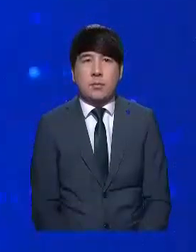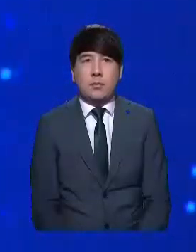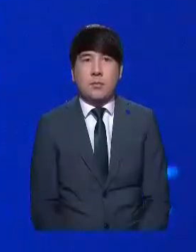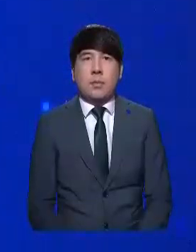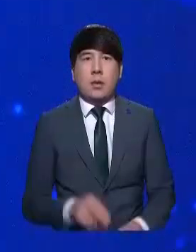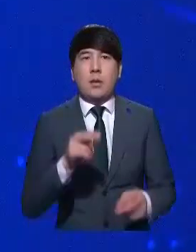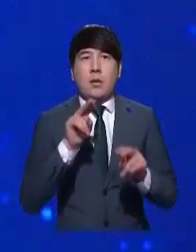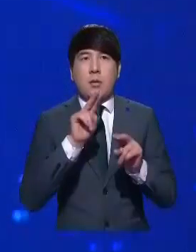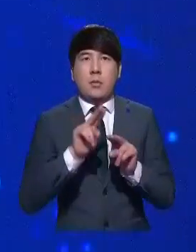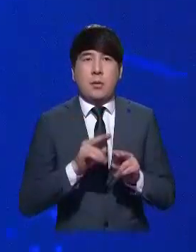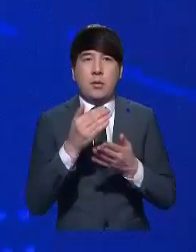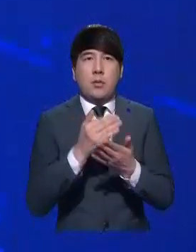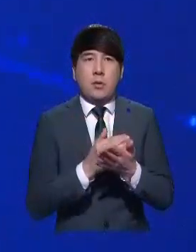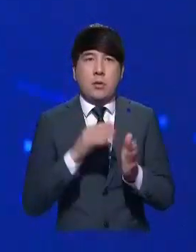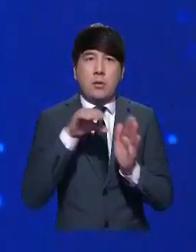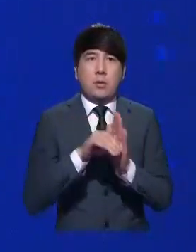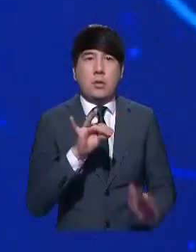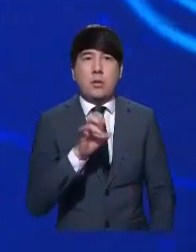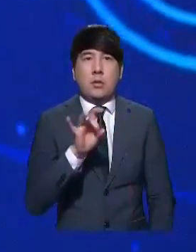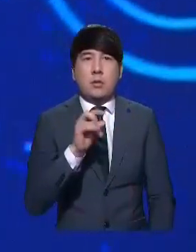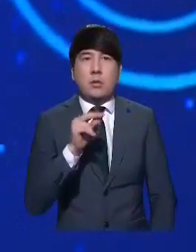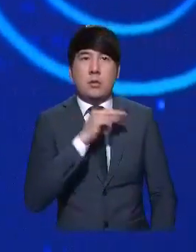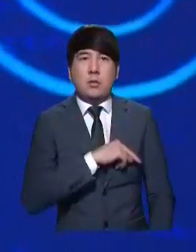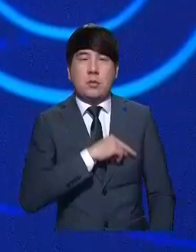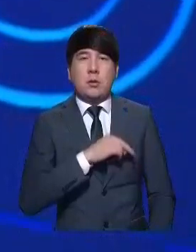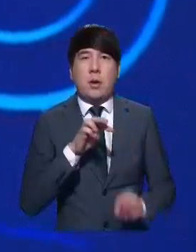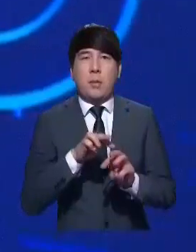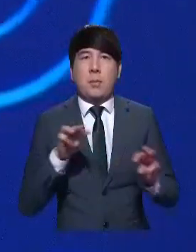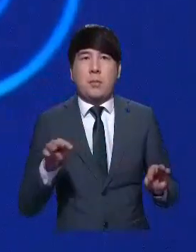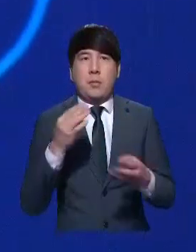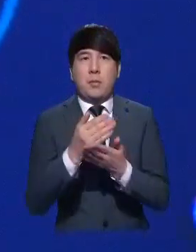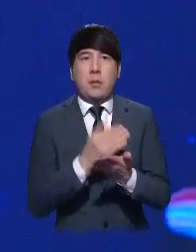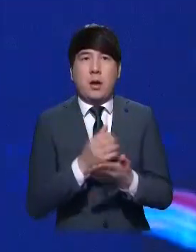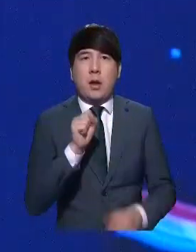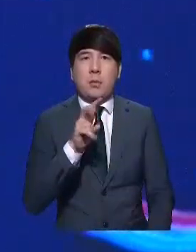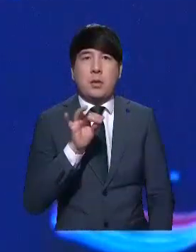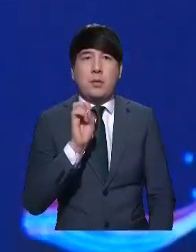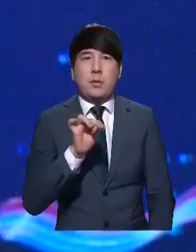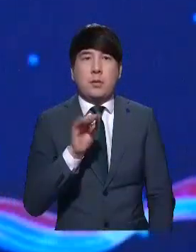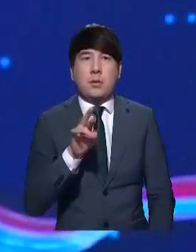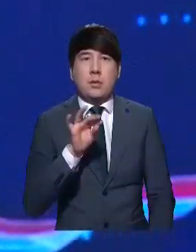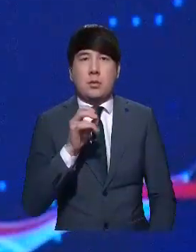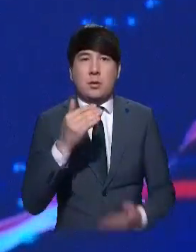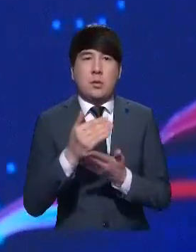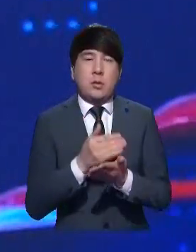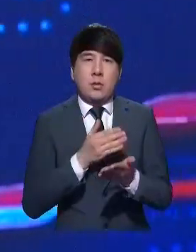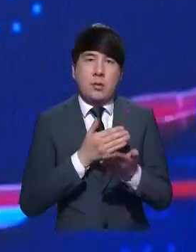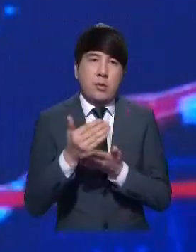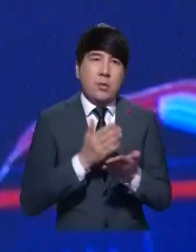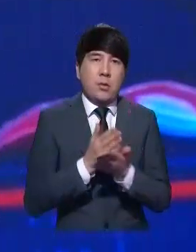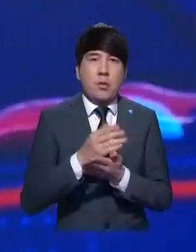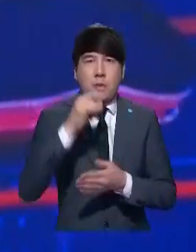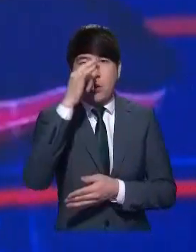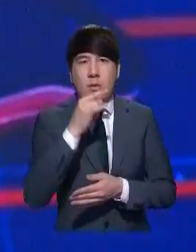Проект возрождения судоходства на Иртыше уже в работе у мажилисменов. Депутаты-аманатовцы рассказали, что с его реализацией сразу несколько областей Казахстана